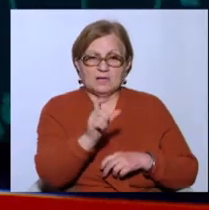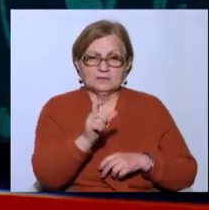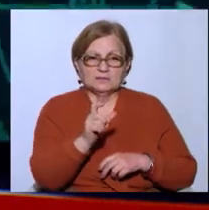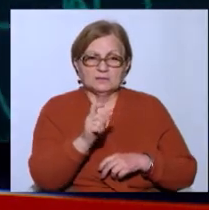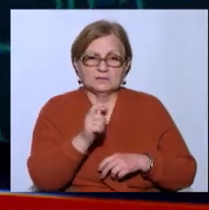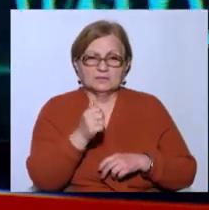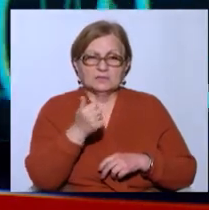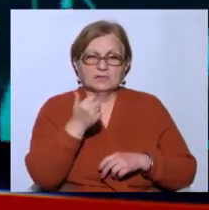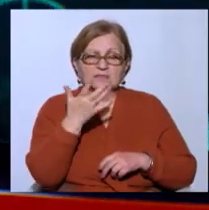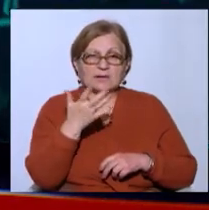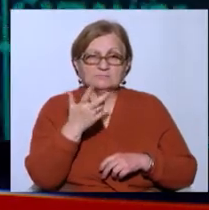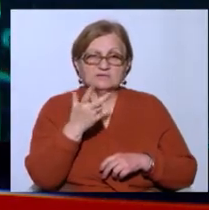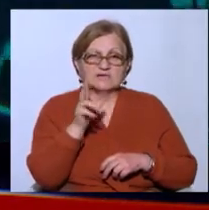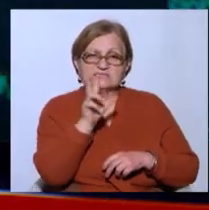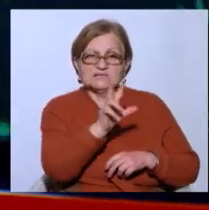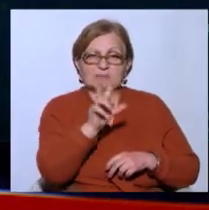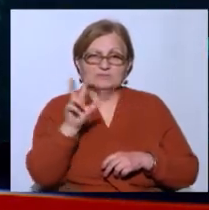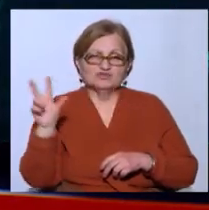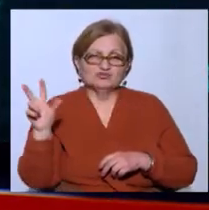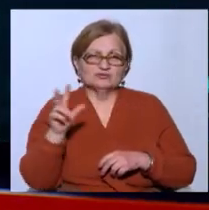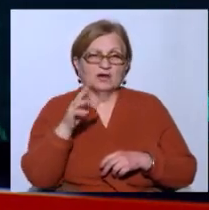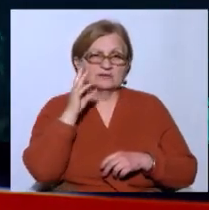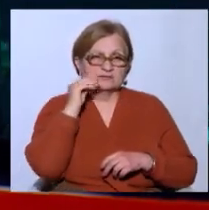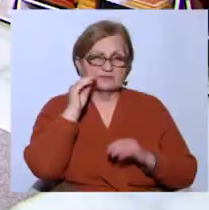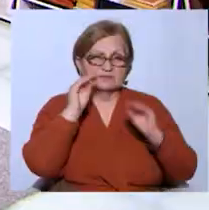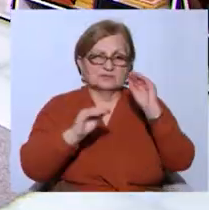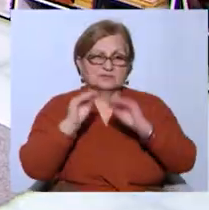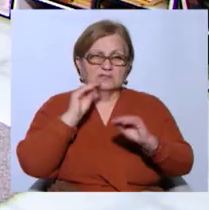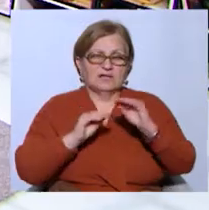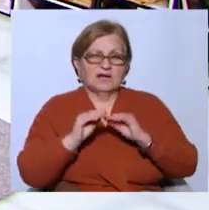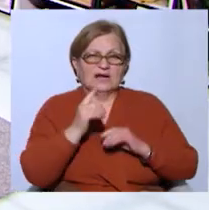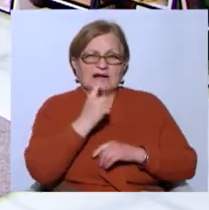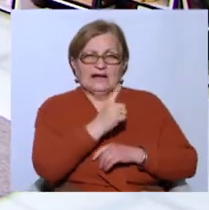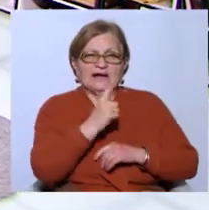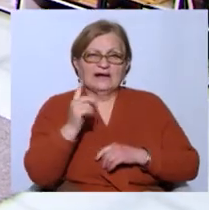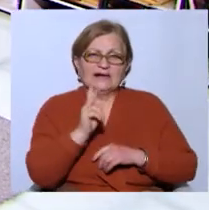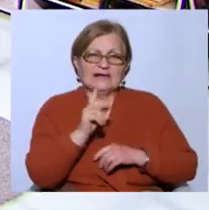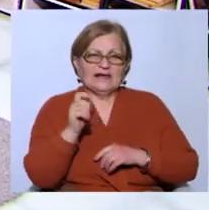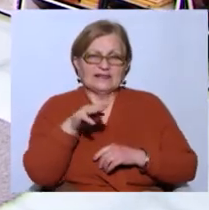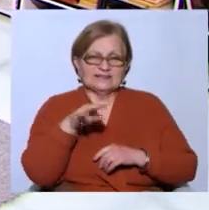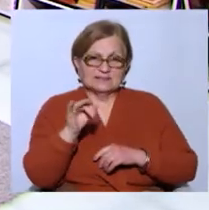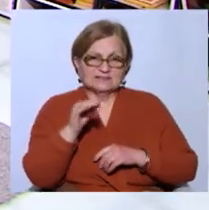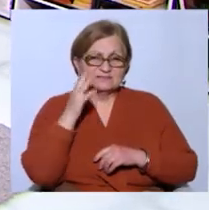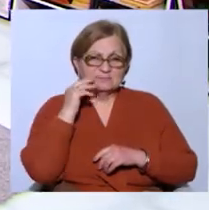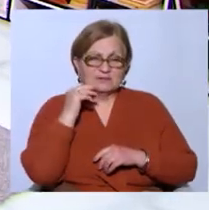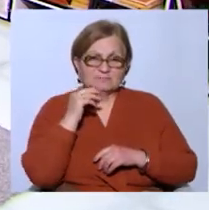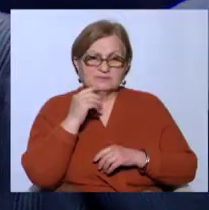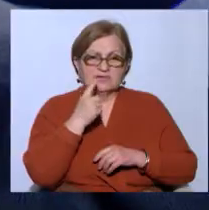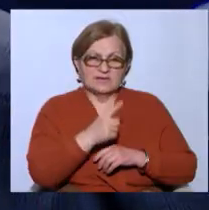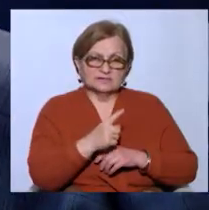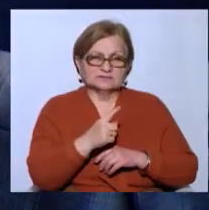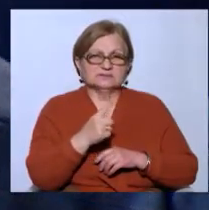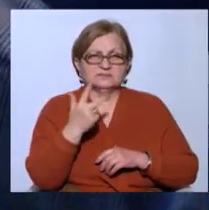რამდენი სამნიშნა რიცხვი შეგვიძლია შევადგინოთ კენტი ციფრებისგან? ვიცით, რომ კენტი ციფრები არის